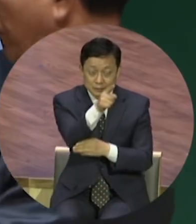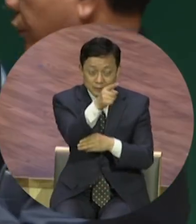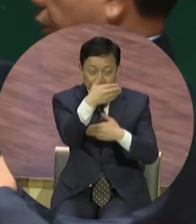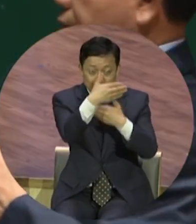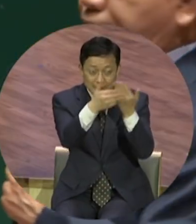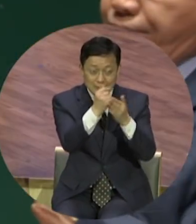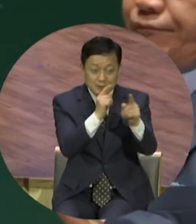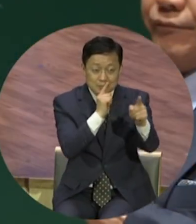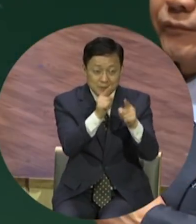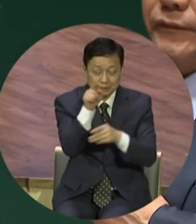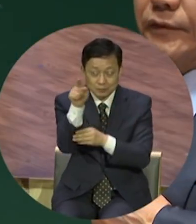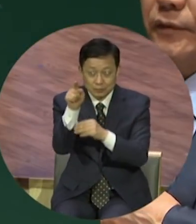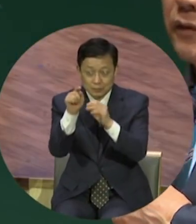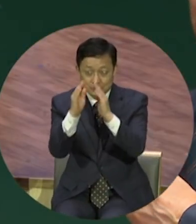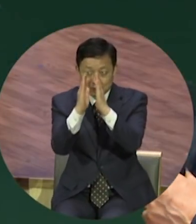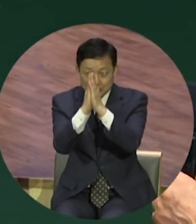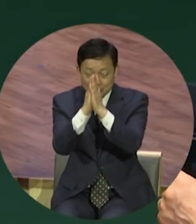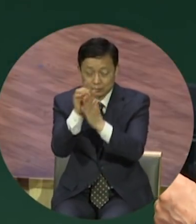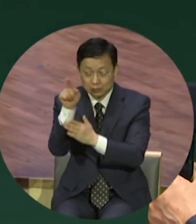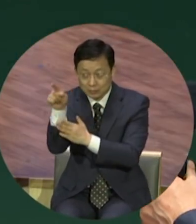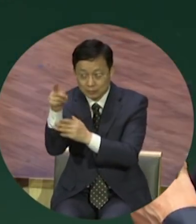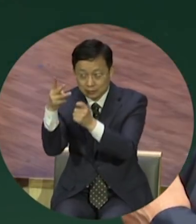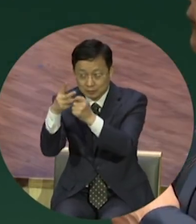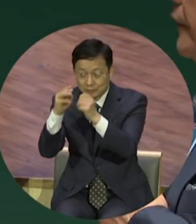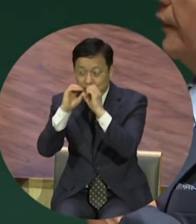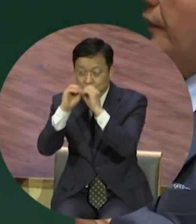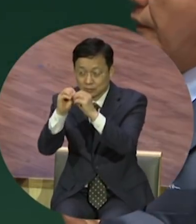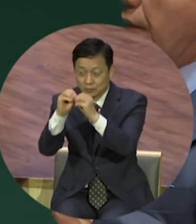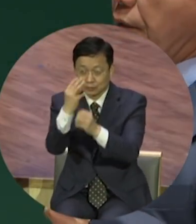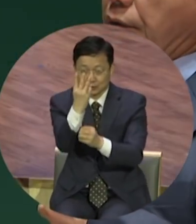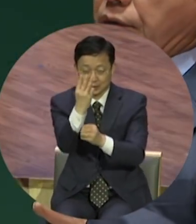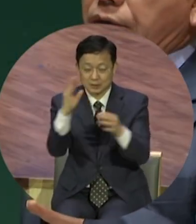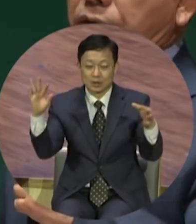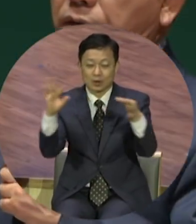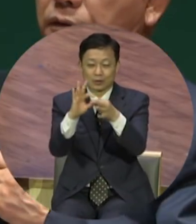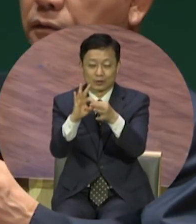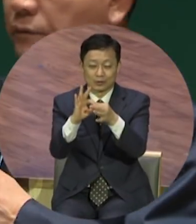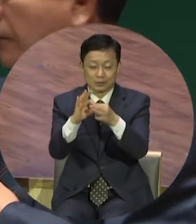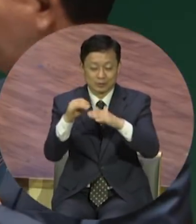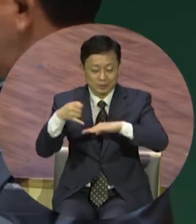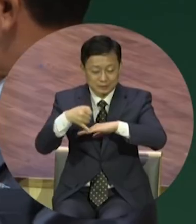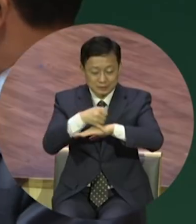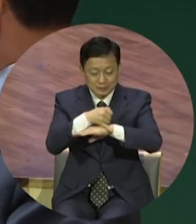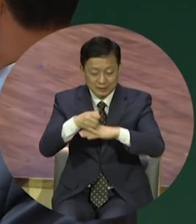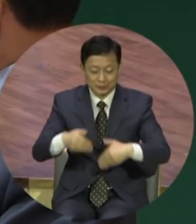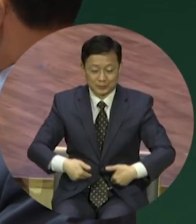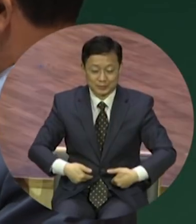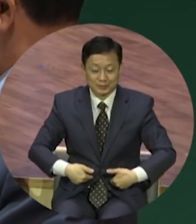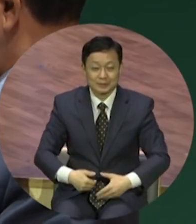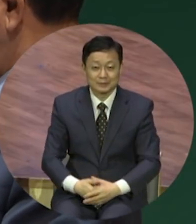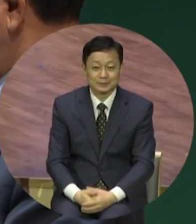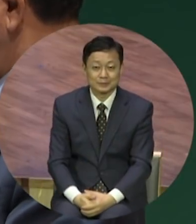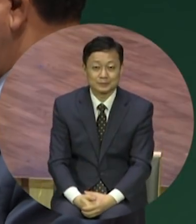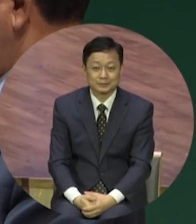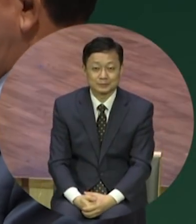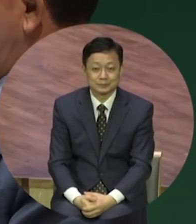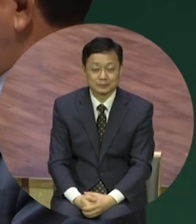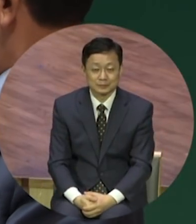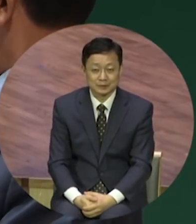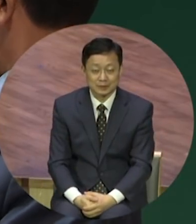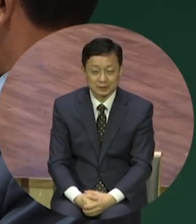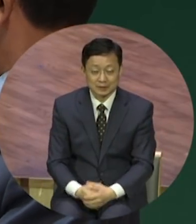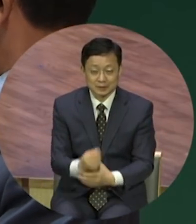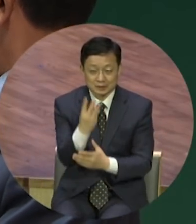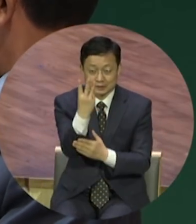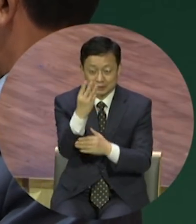이거는 전도죠. So, if the first point, meditation, is about the word, and the second one is about prayer, the third point is about evangelism. 결국 3 오늘이니까요.